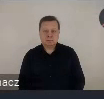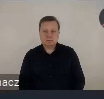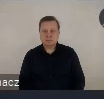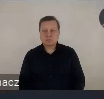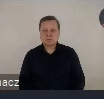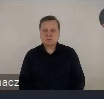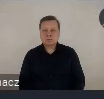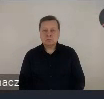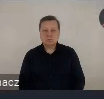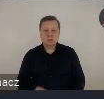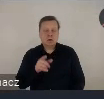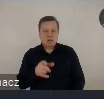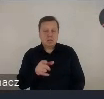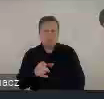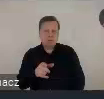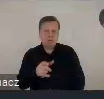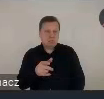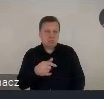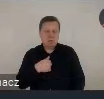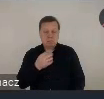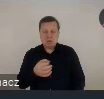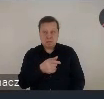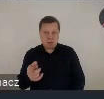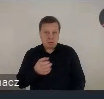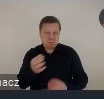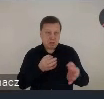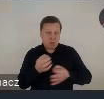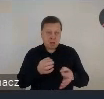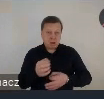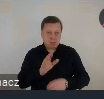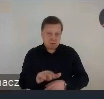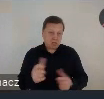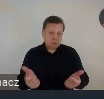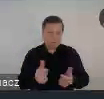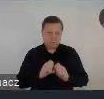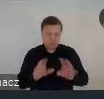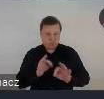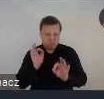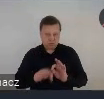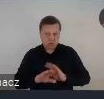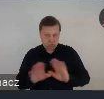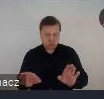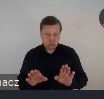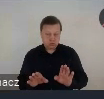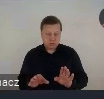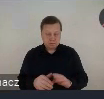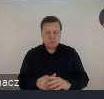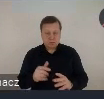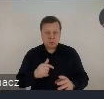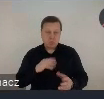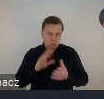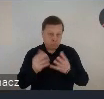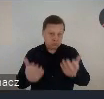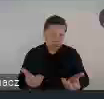tej części mają Państwo jakieś pytania albo uwagi, czy coś było niejasne, czy coś ewentualnie powtórzyć,